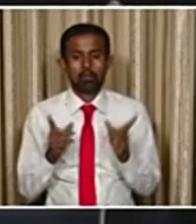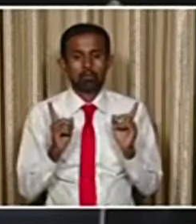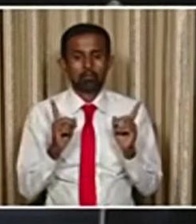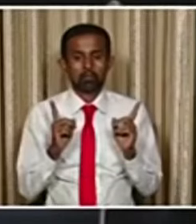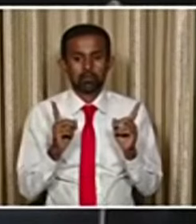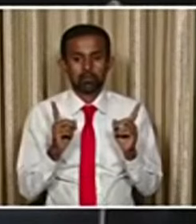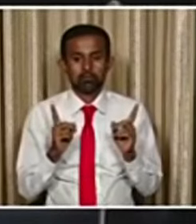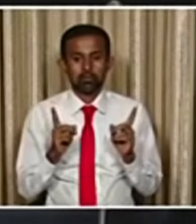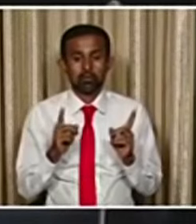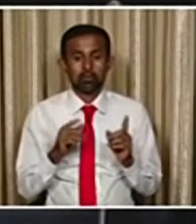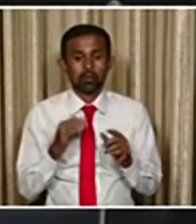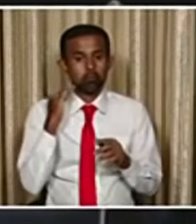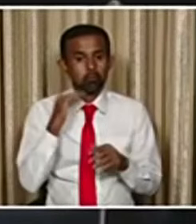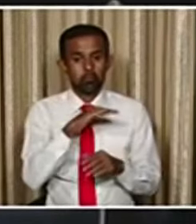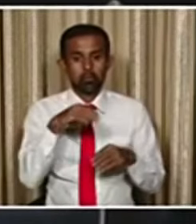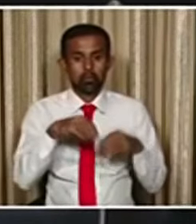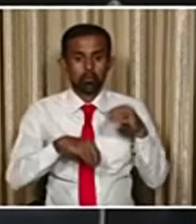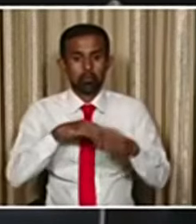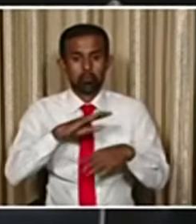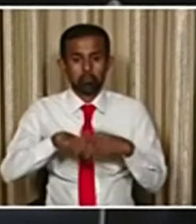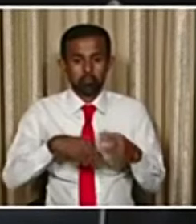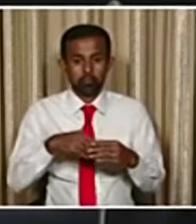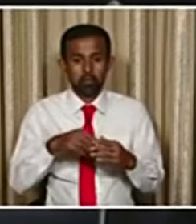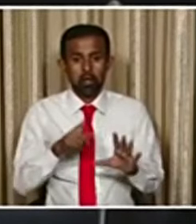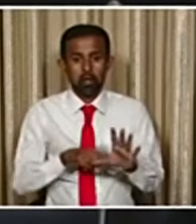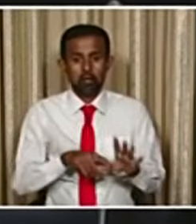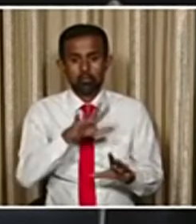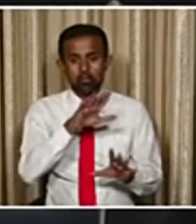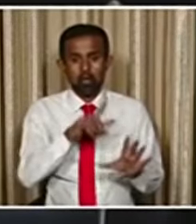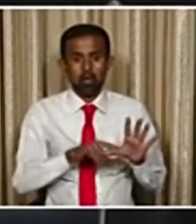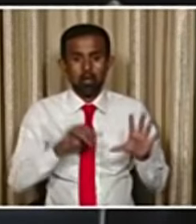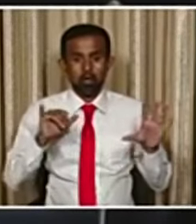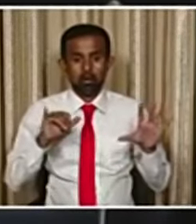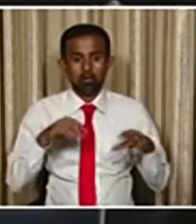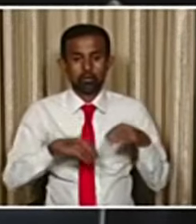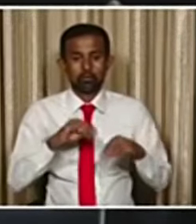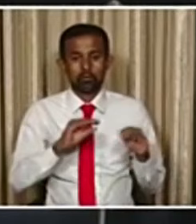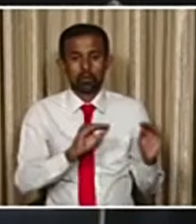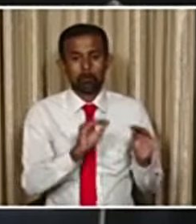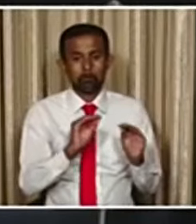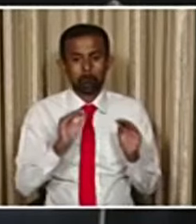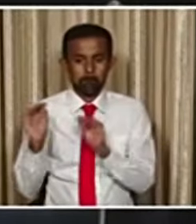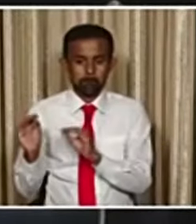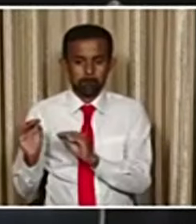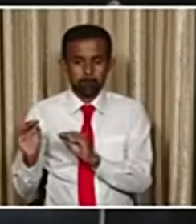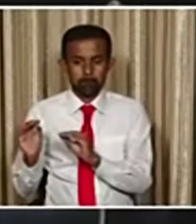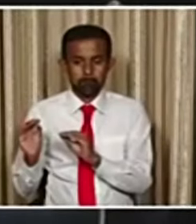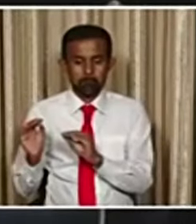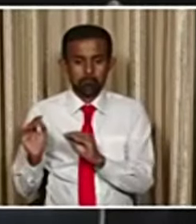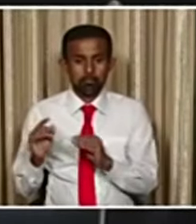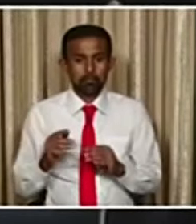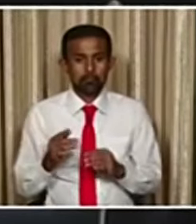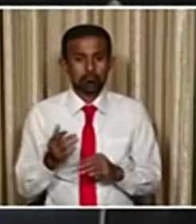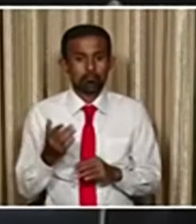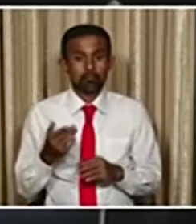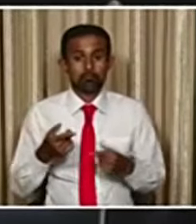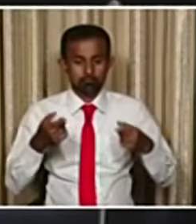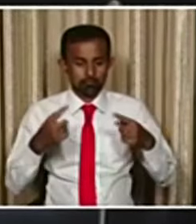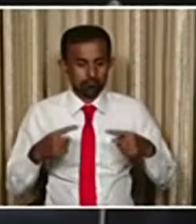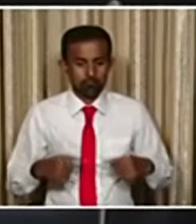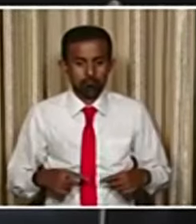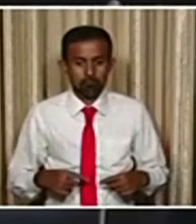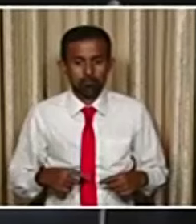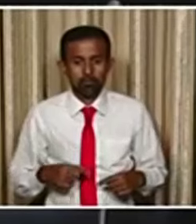ಕಲಗೆ ಡಿಸೆಲ್ಲಮ ಅದ್ದಾಲ ಜನಮತ ವಿಚಾರಣೆ ಅದ್ದಾಲ ವಸರ ಪಹಕ್ ಹಯಾಕ್ ಚಂದೇ ಕಲ್ದಮ್ಮ ಏ ಅರುಣಾಮ ಕಿಸಮದ ಅವಶ್ಯಕ